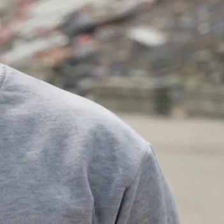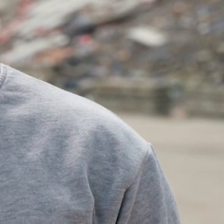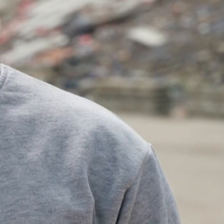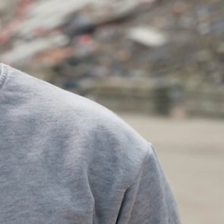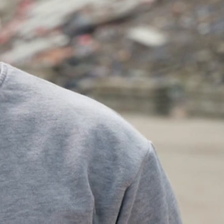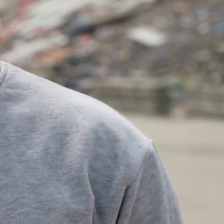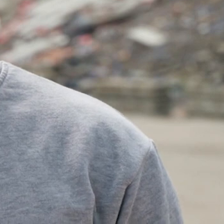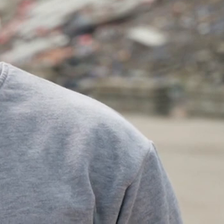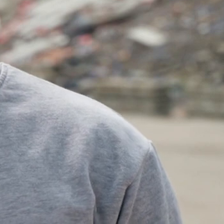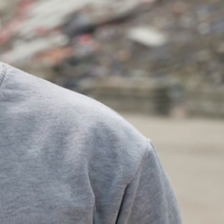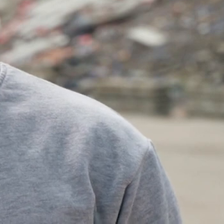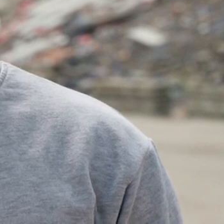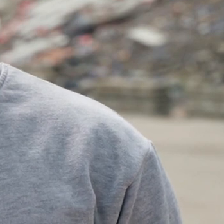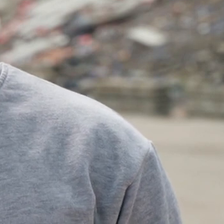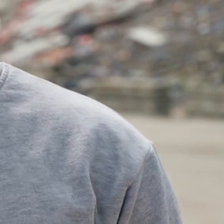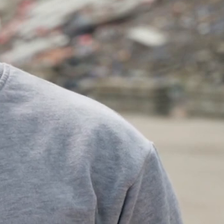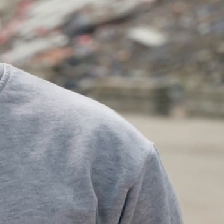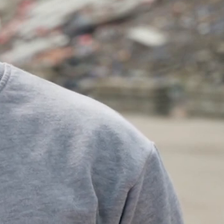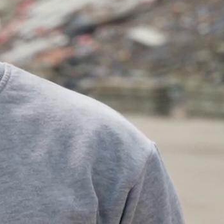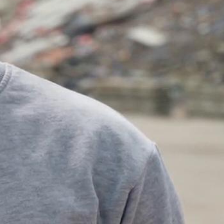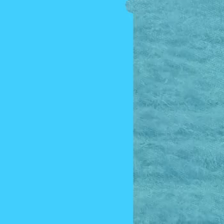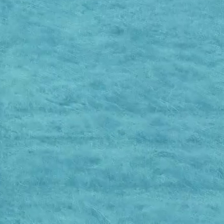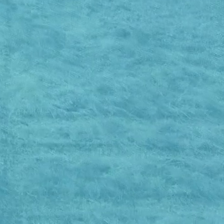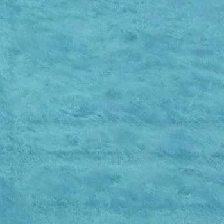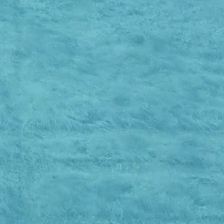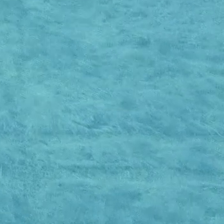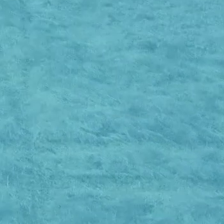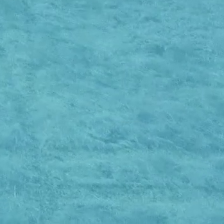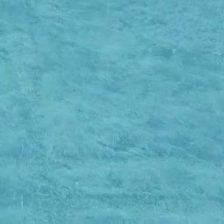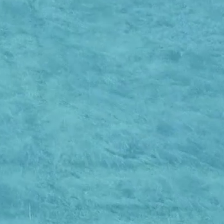обіймуть їх і будуть жити в мирі і злагоді